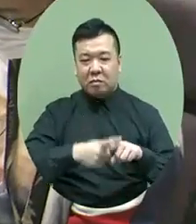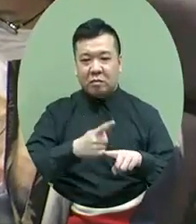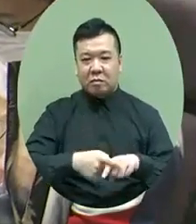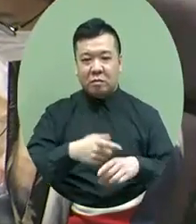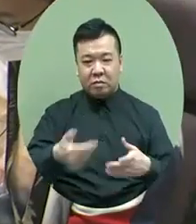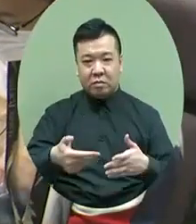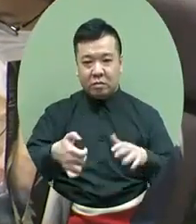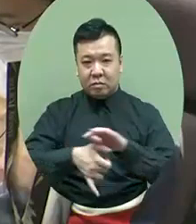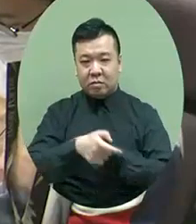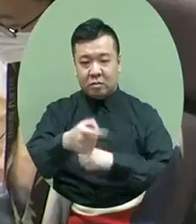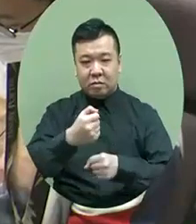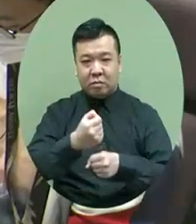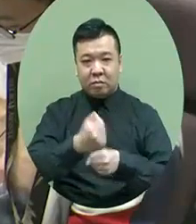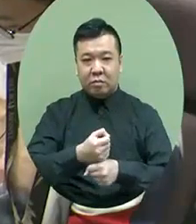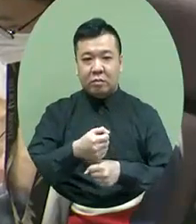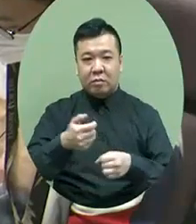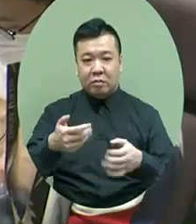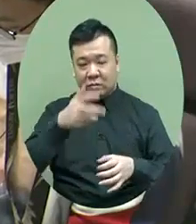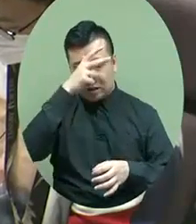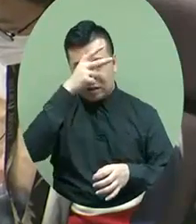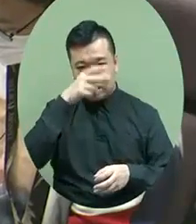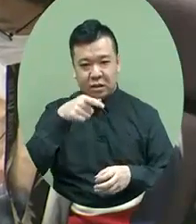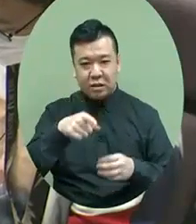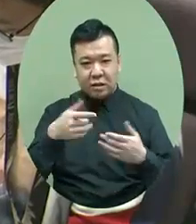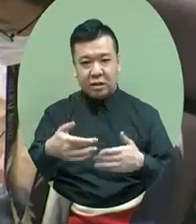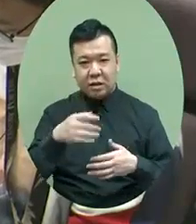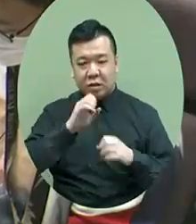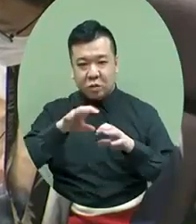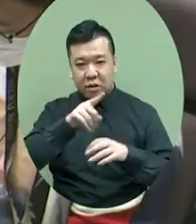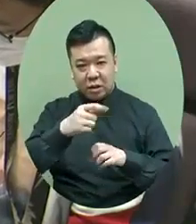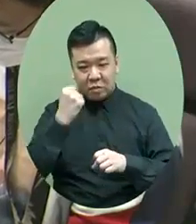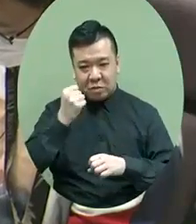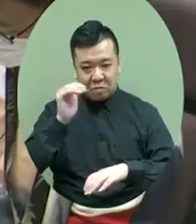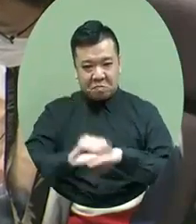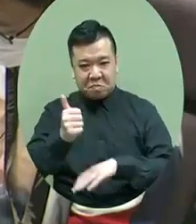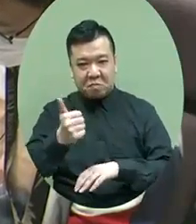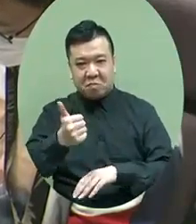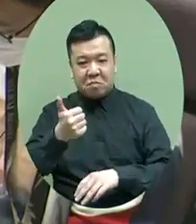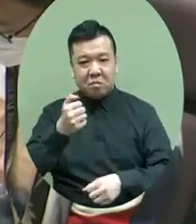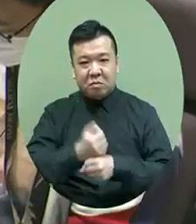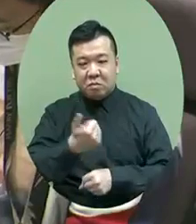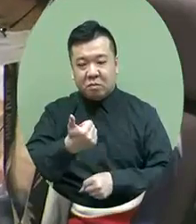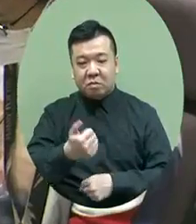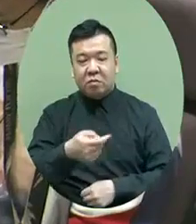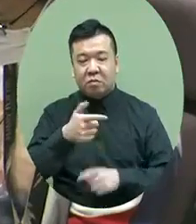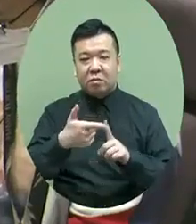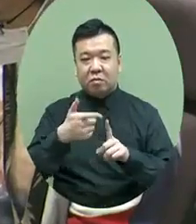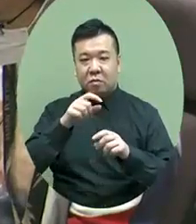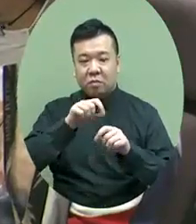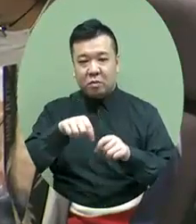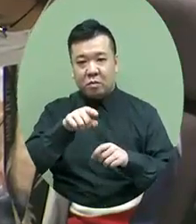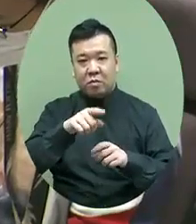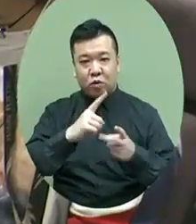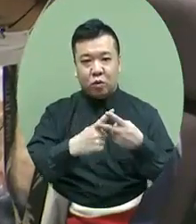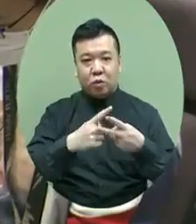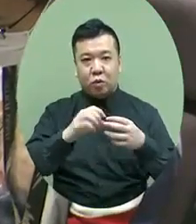語能力。咁其實你覺得即係今次入到嚟政府咧點樣去話俾人知你嘅能力係可以勝任咧？咁第二個問